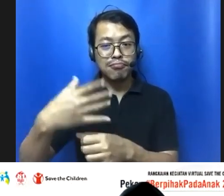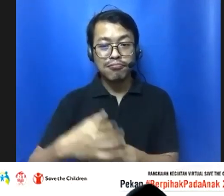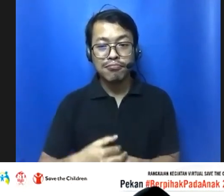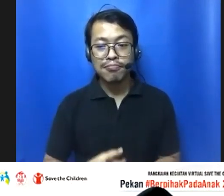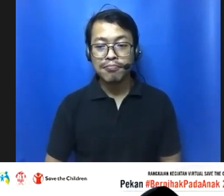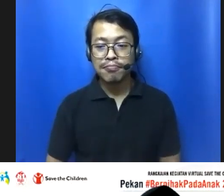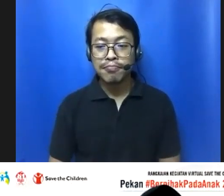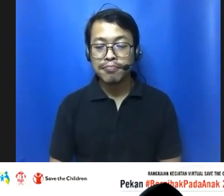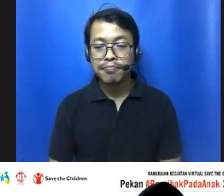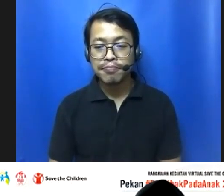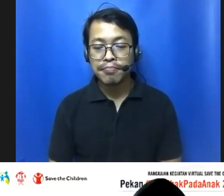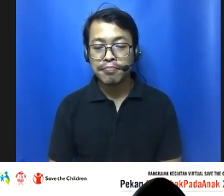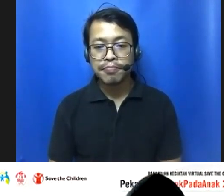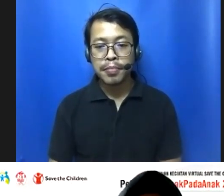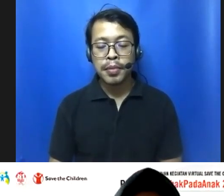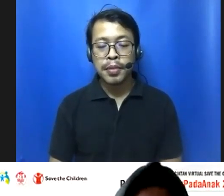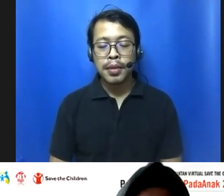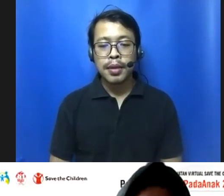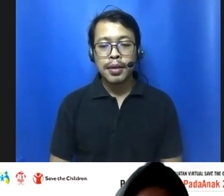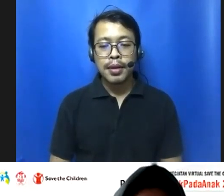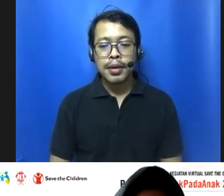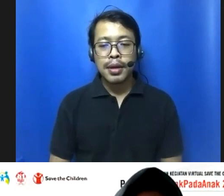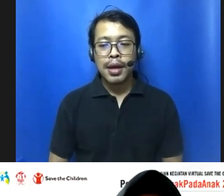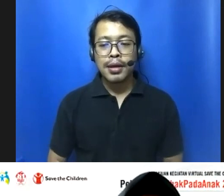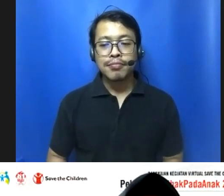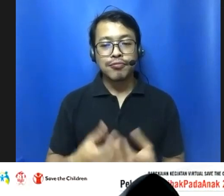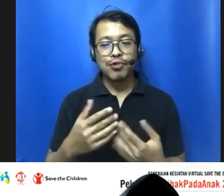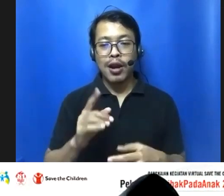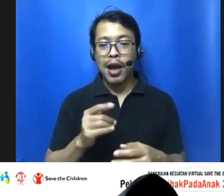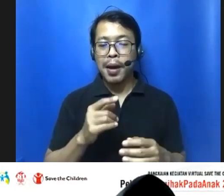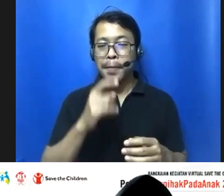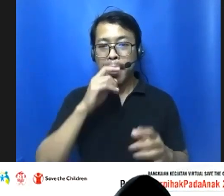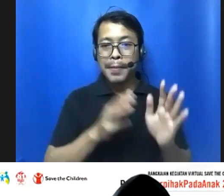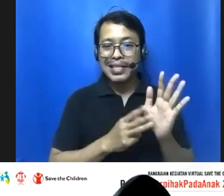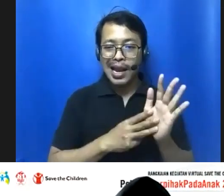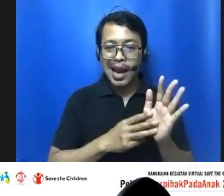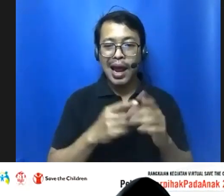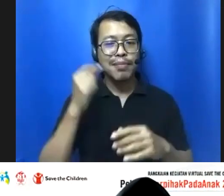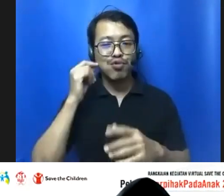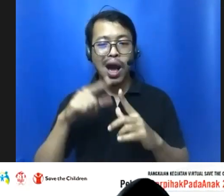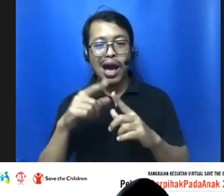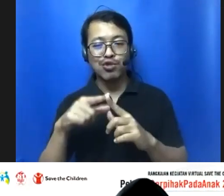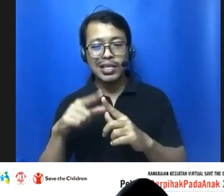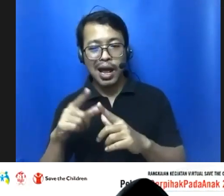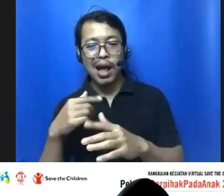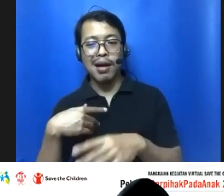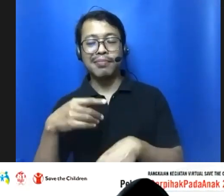Bagian tim teknis ada Pak Marsana sudah ada, Bu Agustina sudah ada, Bu Ana sudah ada, Pak